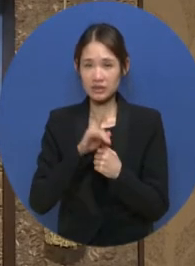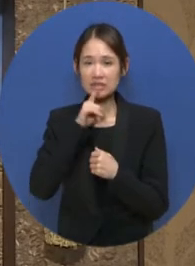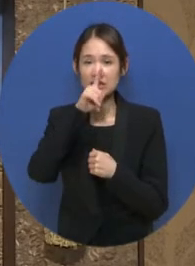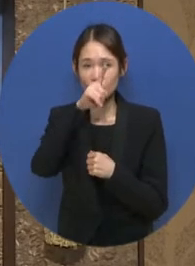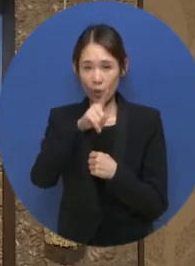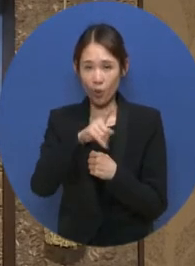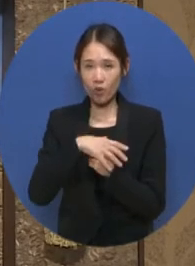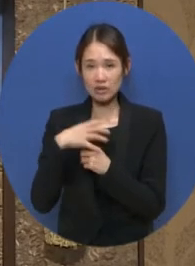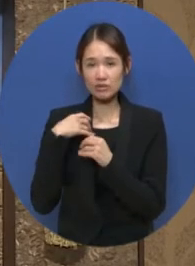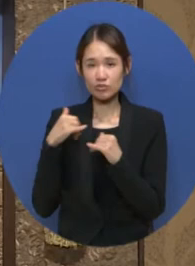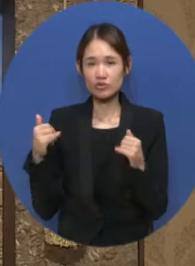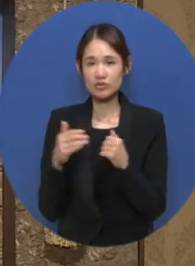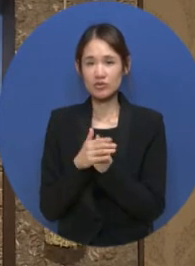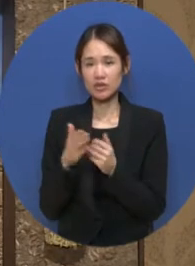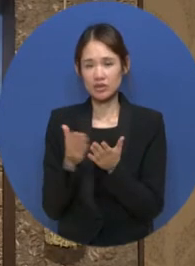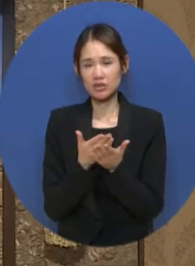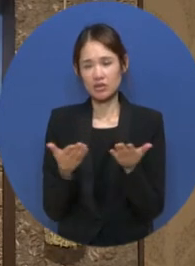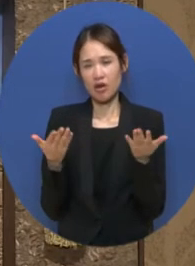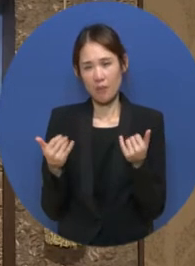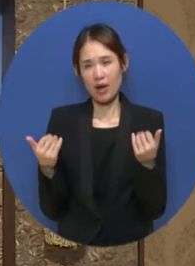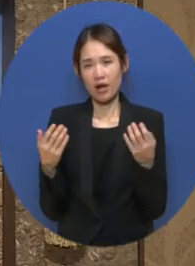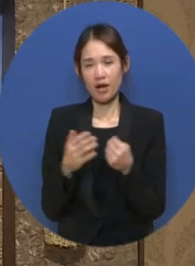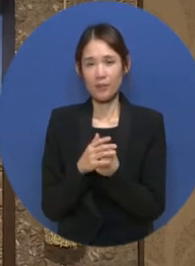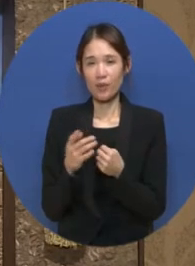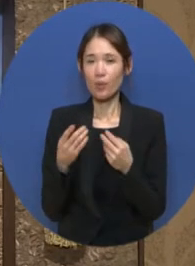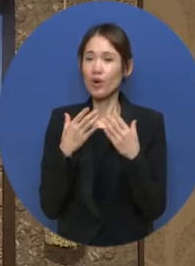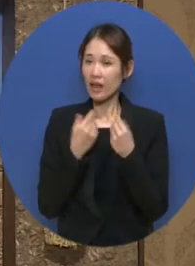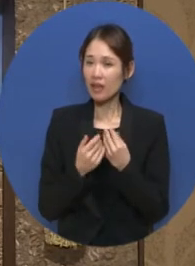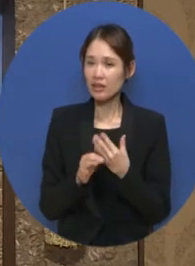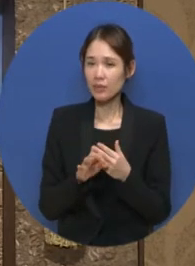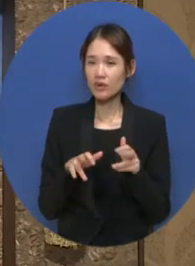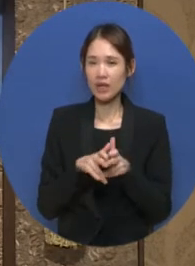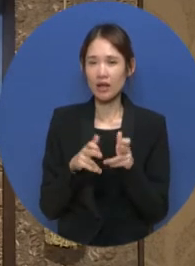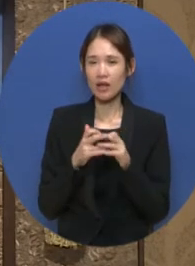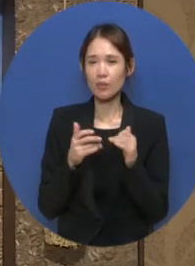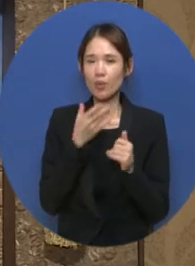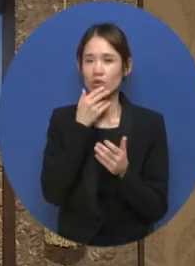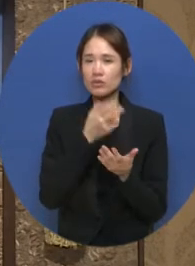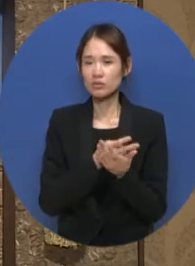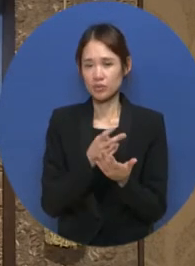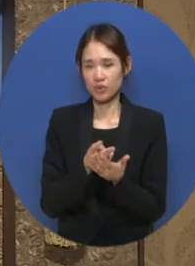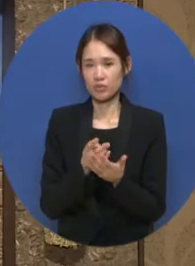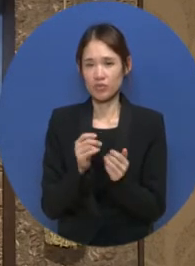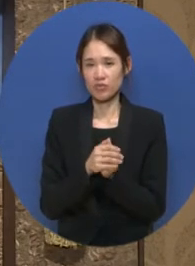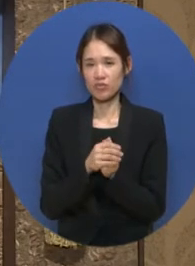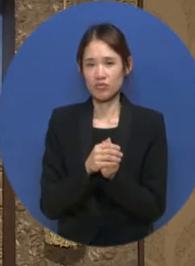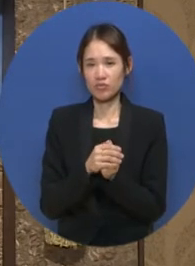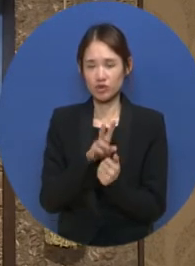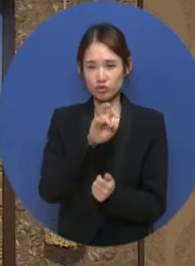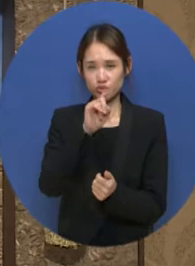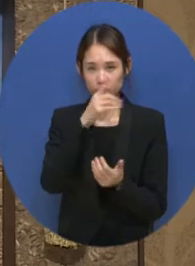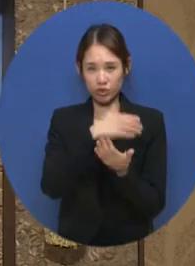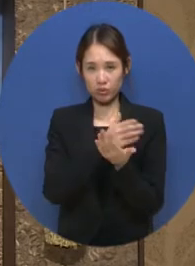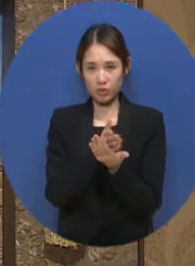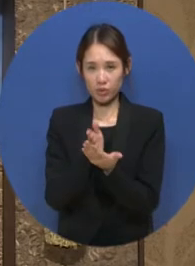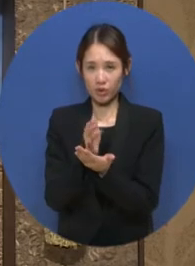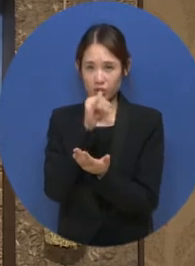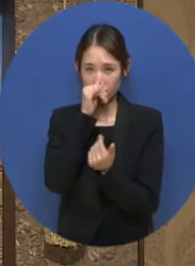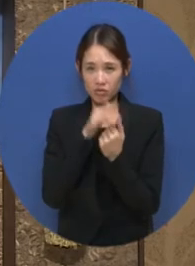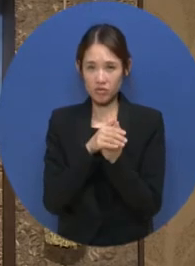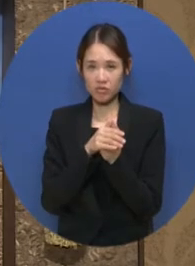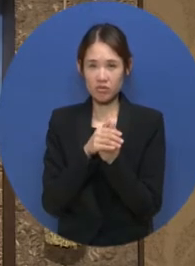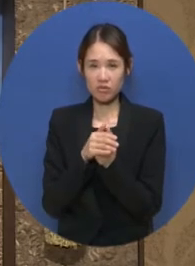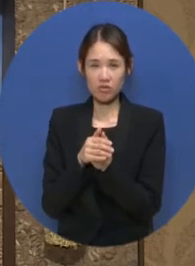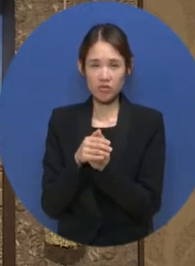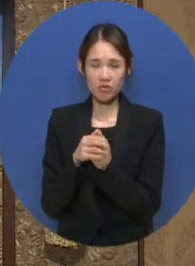직군이 사실은 상당히 많이 있습니다 장애 복지 법에 근거해서 1 21개의 정도의 직군이 있는데요 여기에 레일을